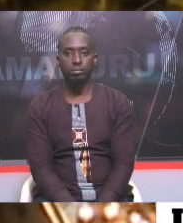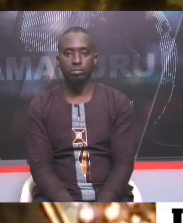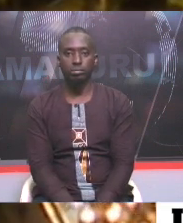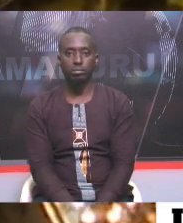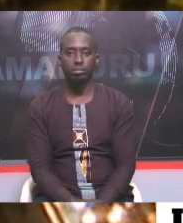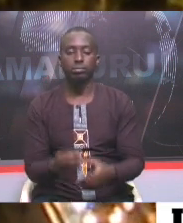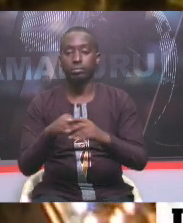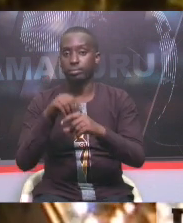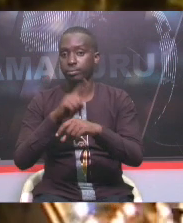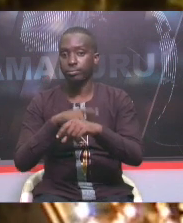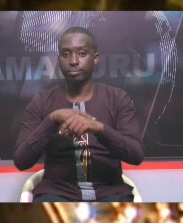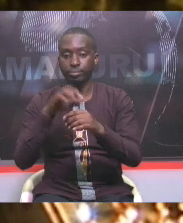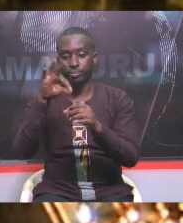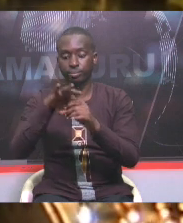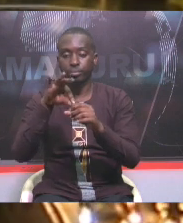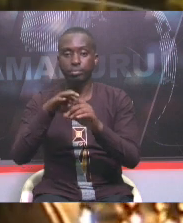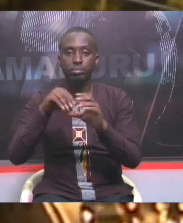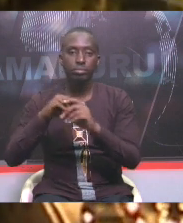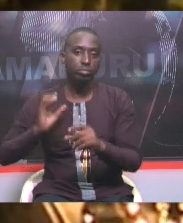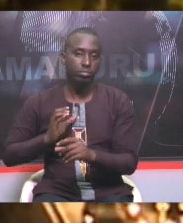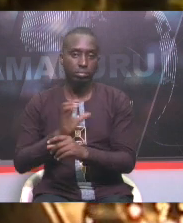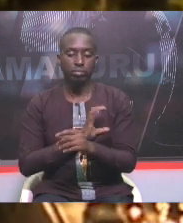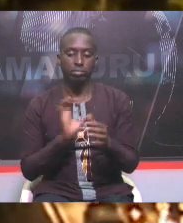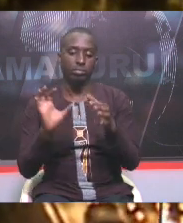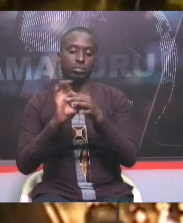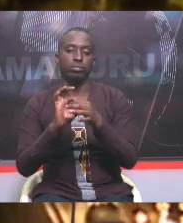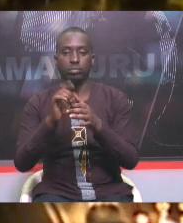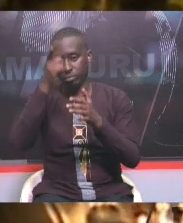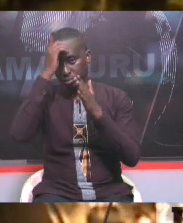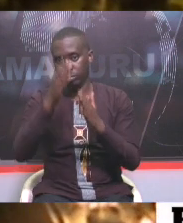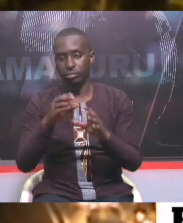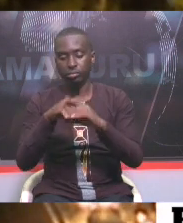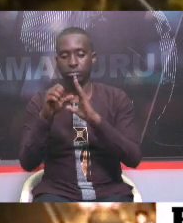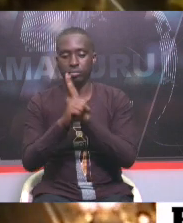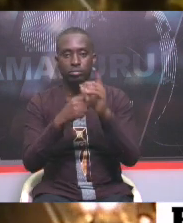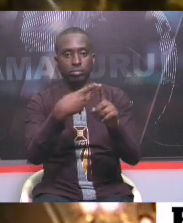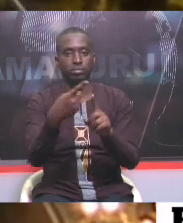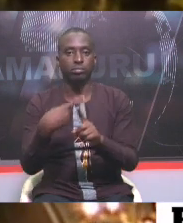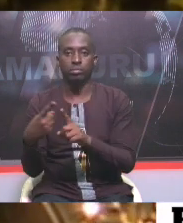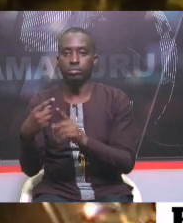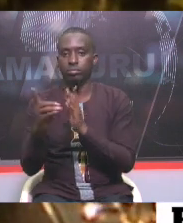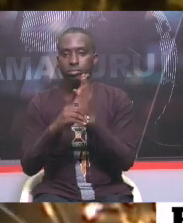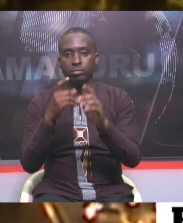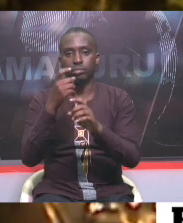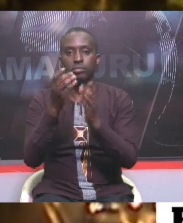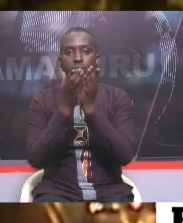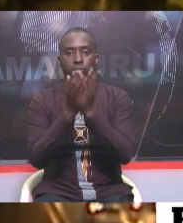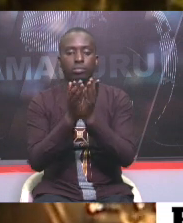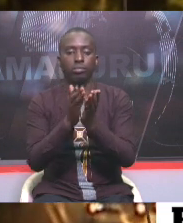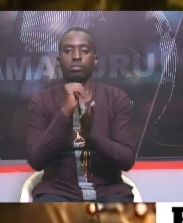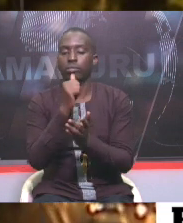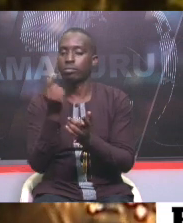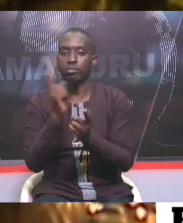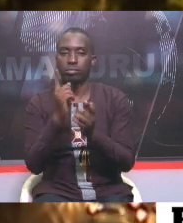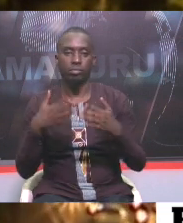naho mu gihe amatora y'abagize komite y'abunzi yegereje hari abaturage bo mu mirenge itandukanye y'akarere ka Rusizi banenga bamwe